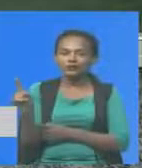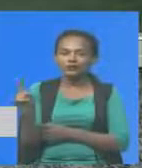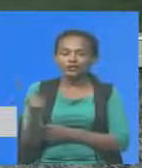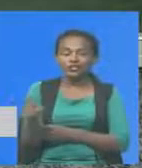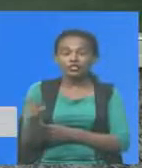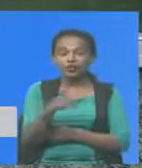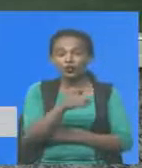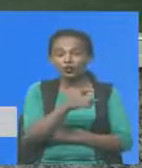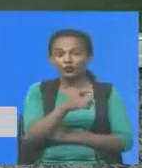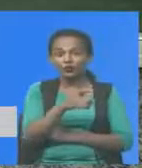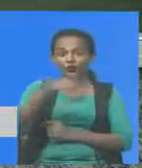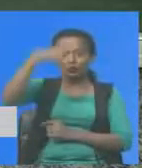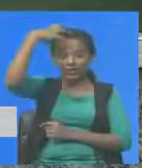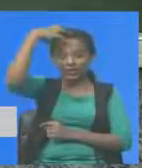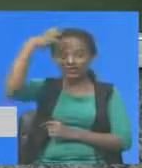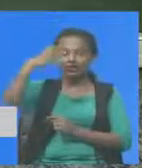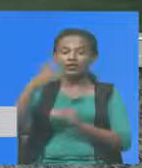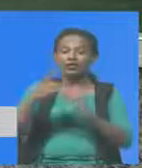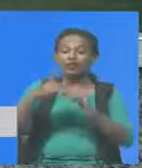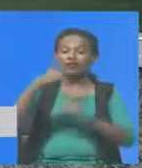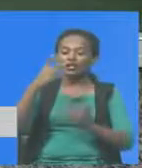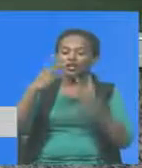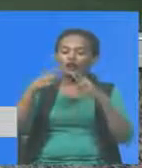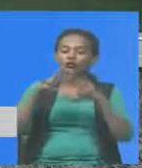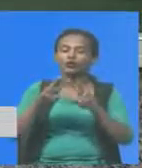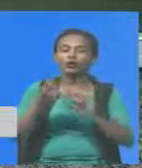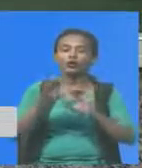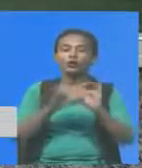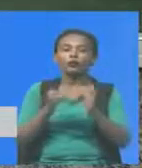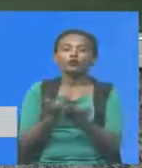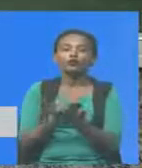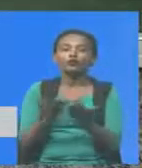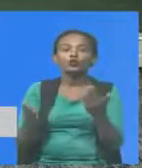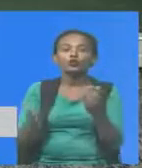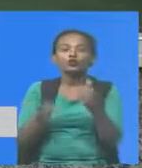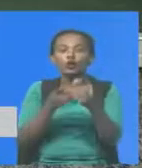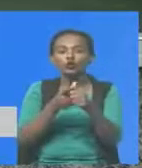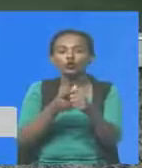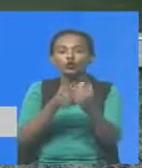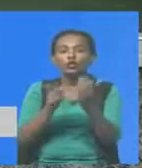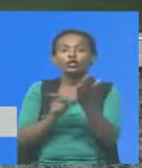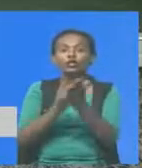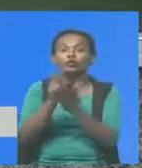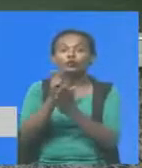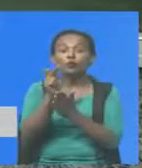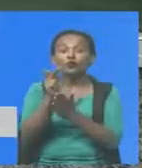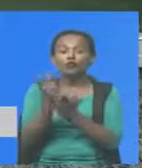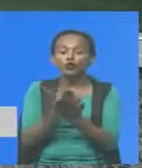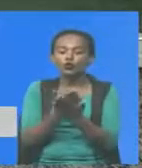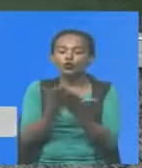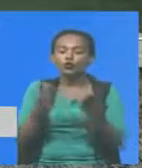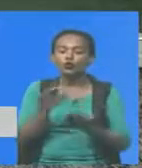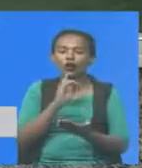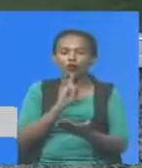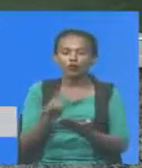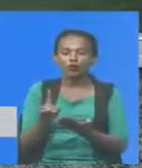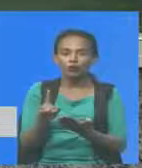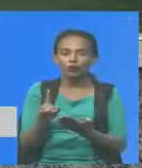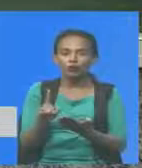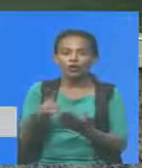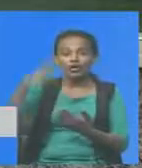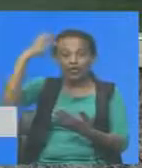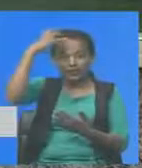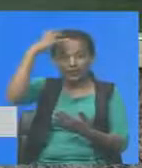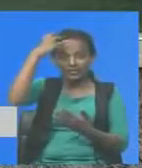ስለሆነም መንግስት ከፍተኛ ትኩረት ካደረገባቸው ጉዳዮች አንዱ የዲፕሎማሲያዊ ጉዳይ ነው።